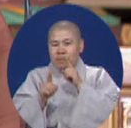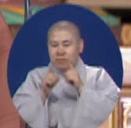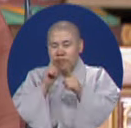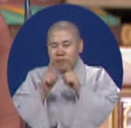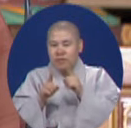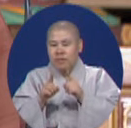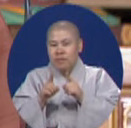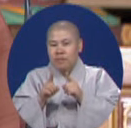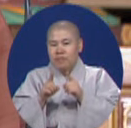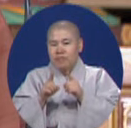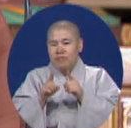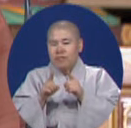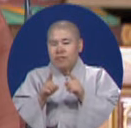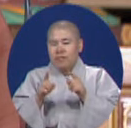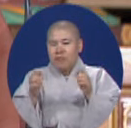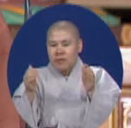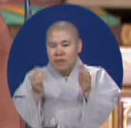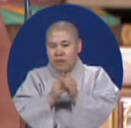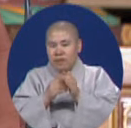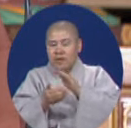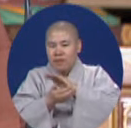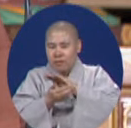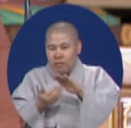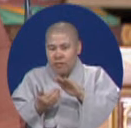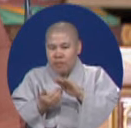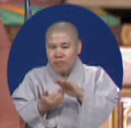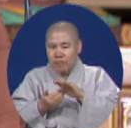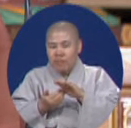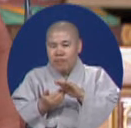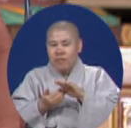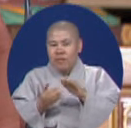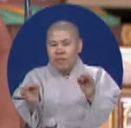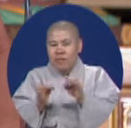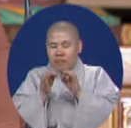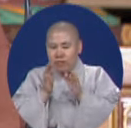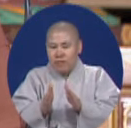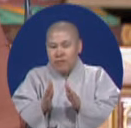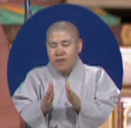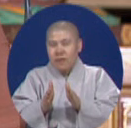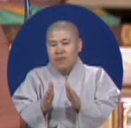바로 끝나기도 전에 말하는 그 찰나에